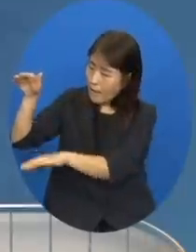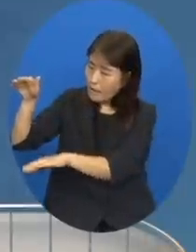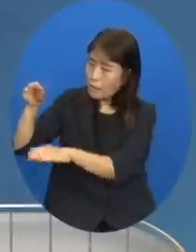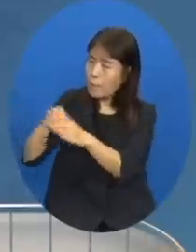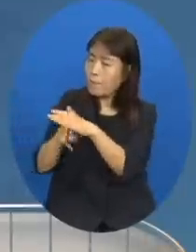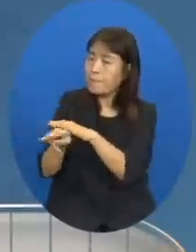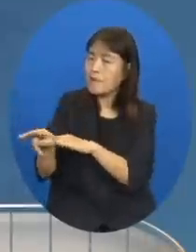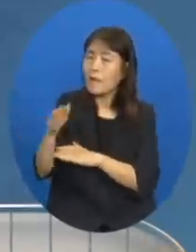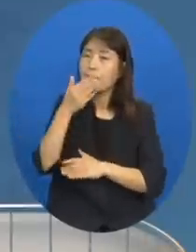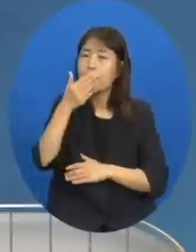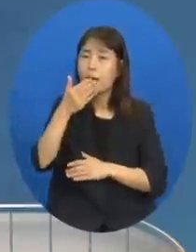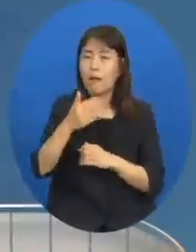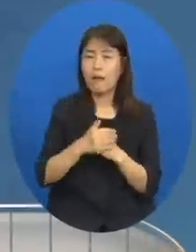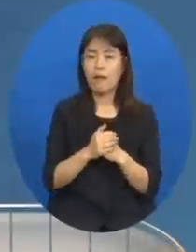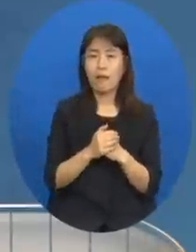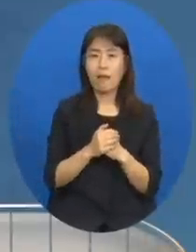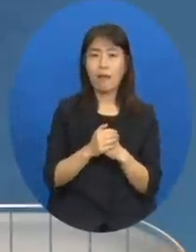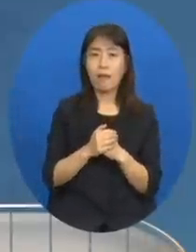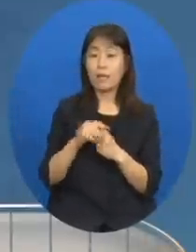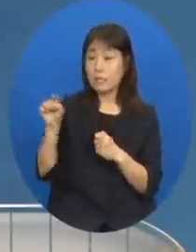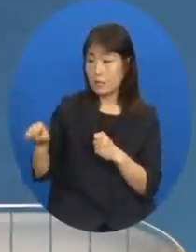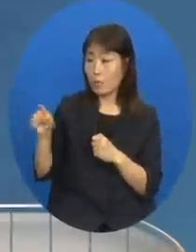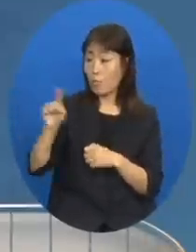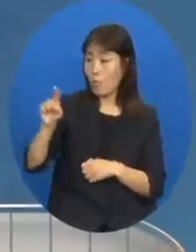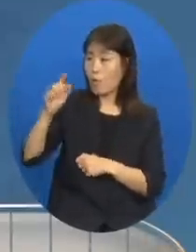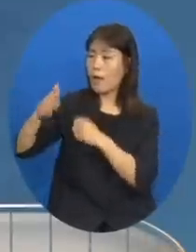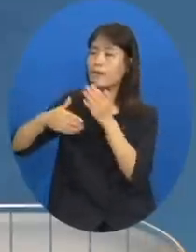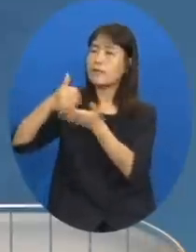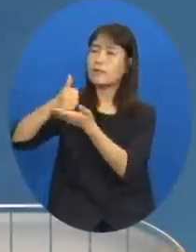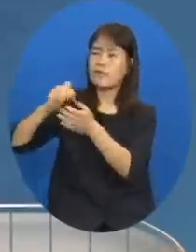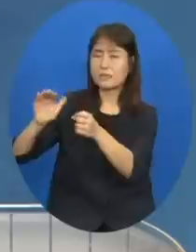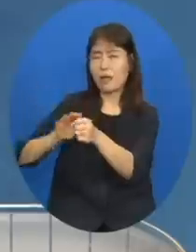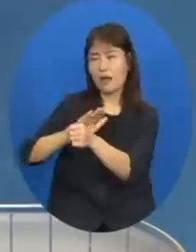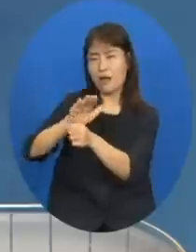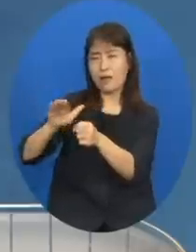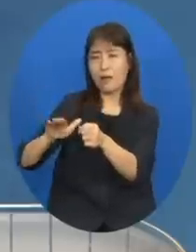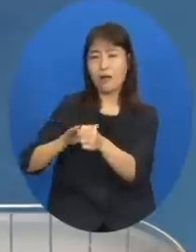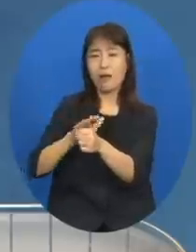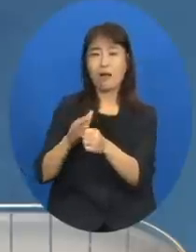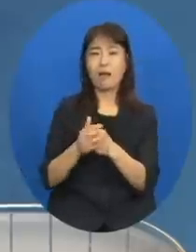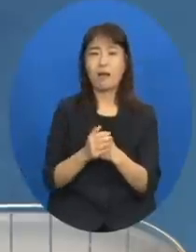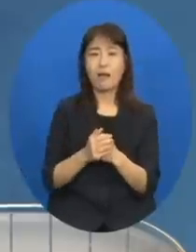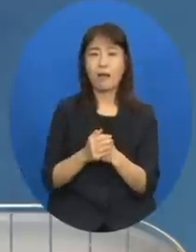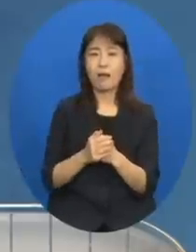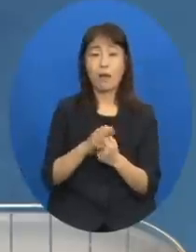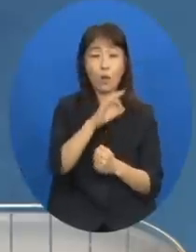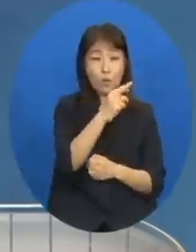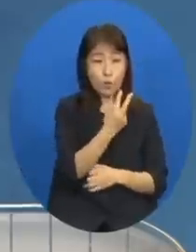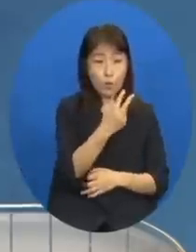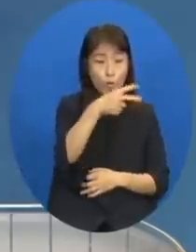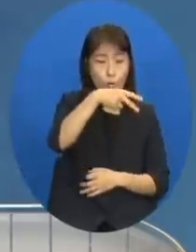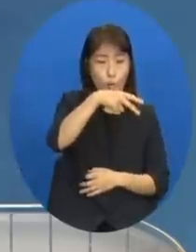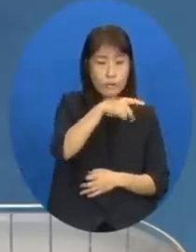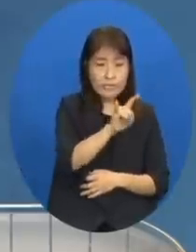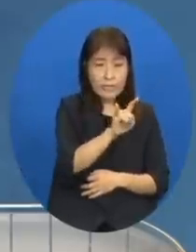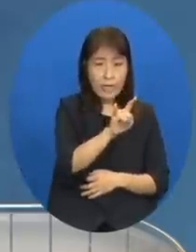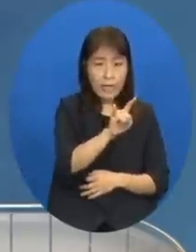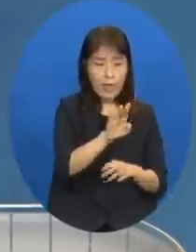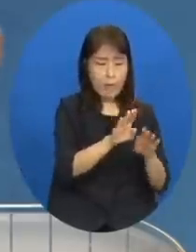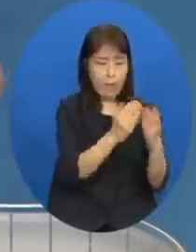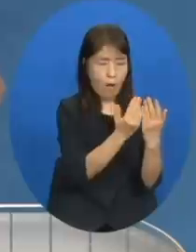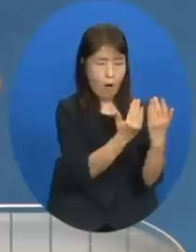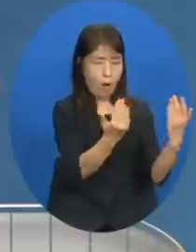이건 하나님의 사랑을 말하는 것입니다 여러분 요새는 생각만 해도 든든하죠